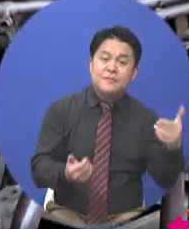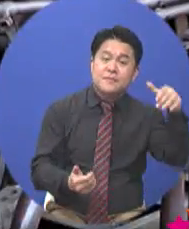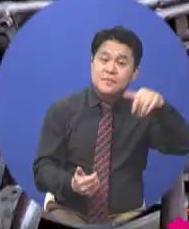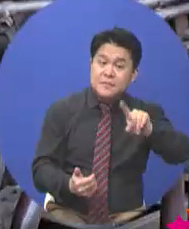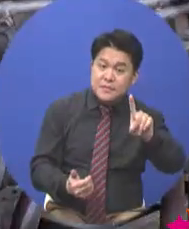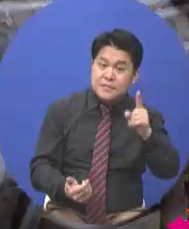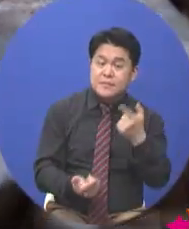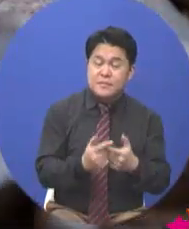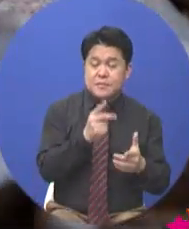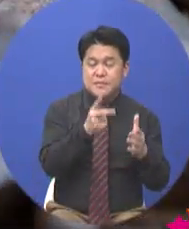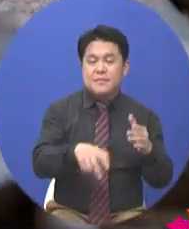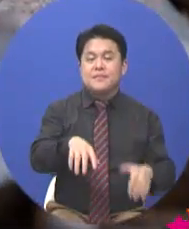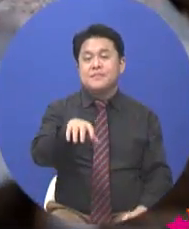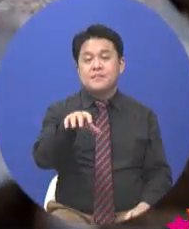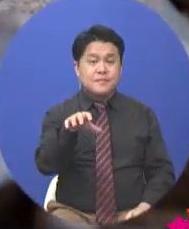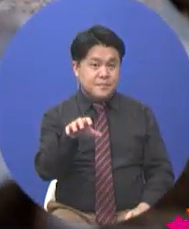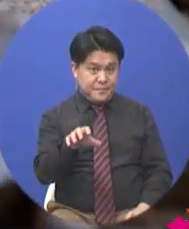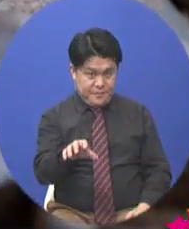이별의 부산